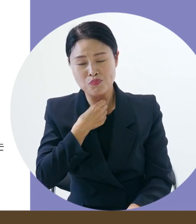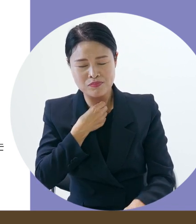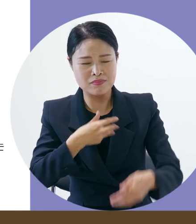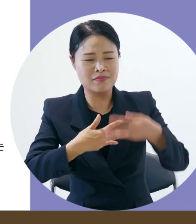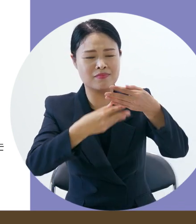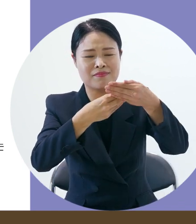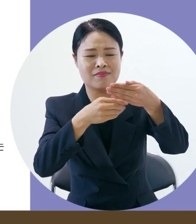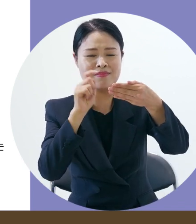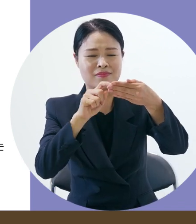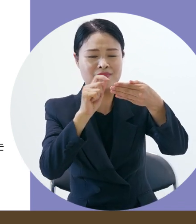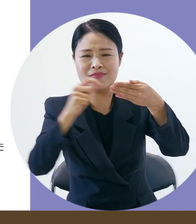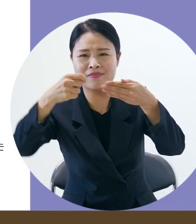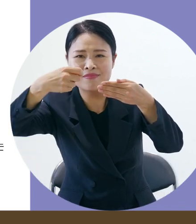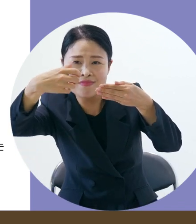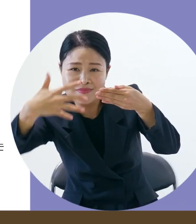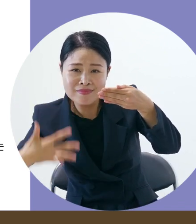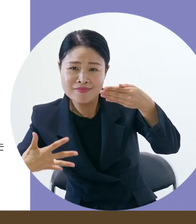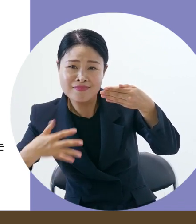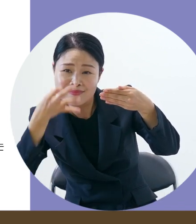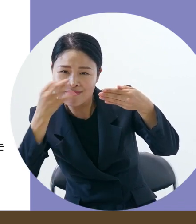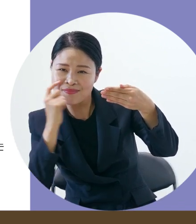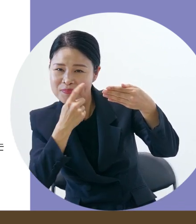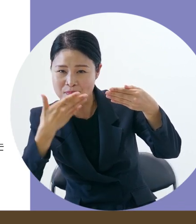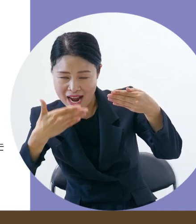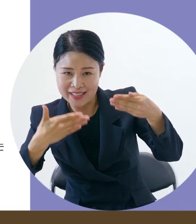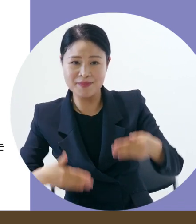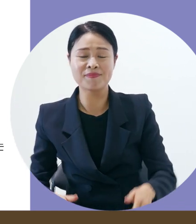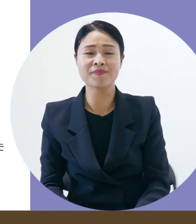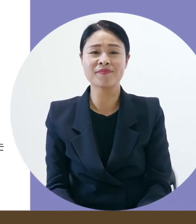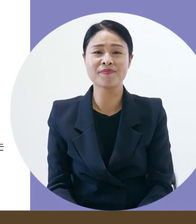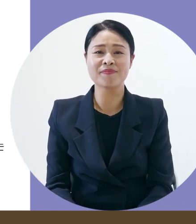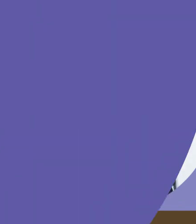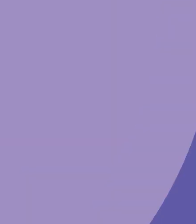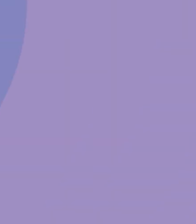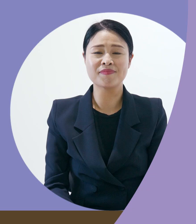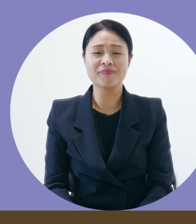싶은 정보만 빠르게 확인할 수 있어요.